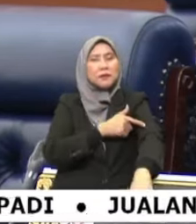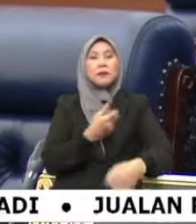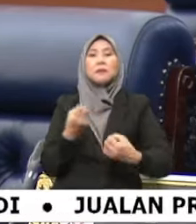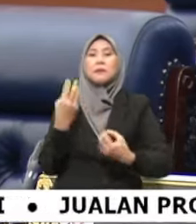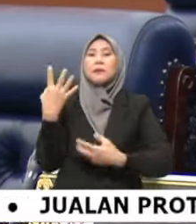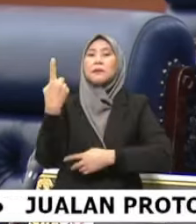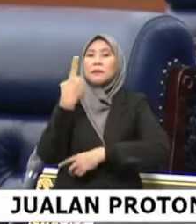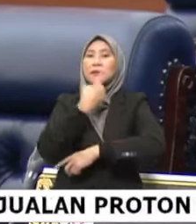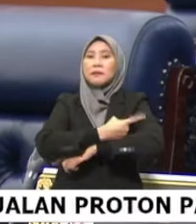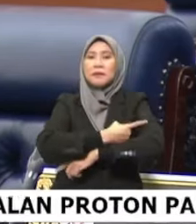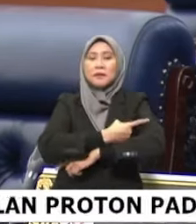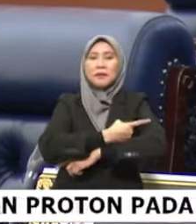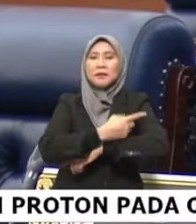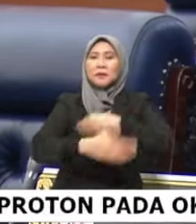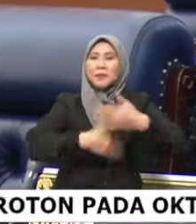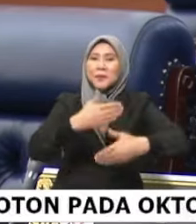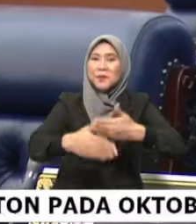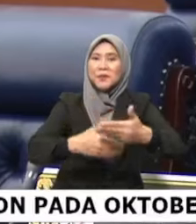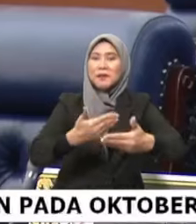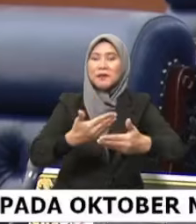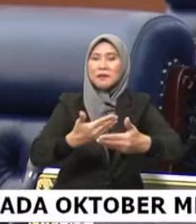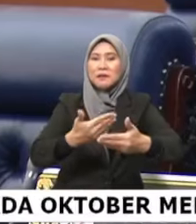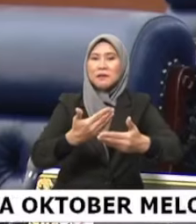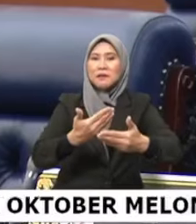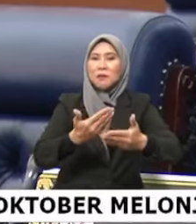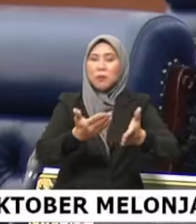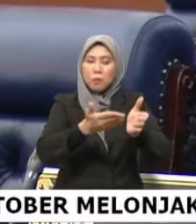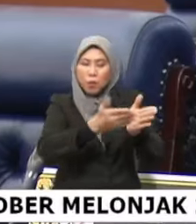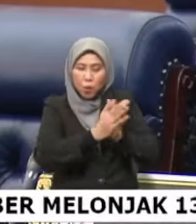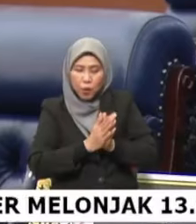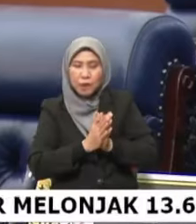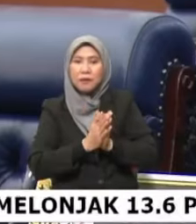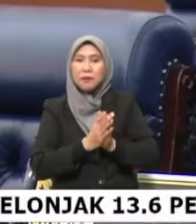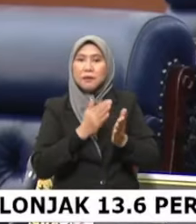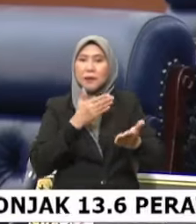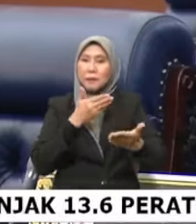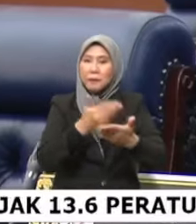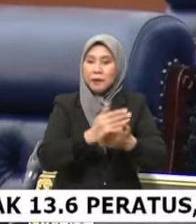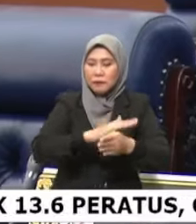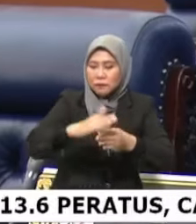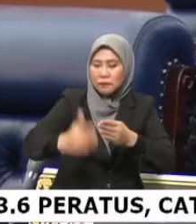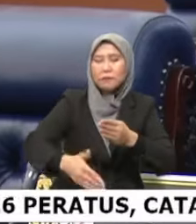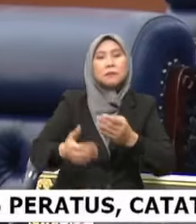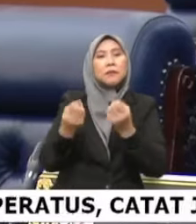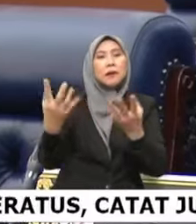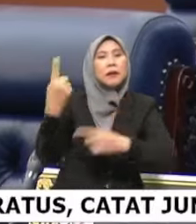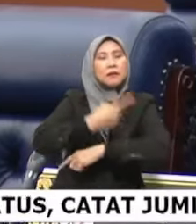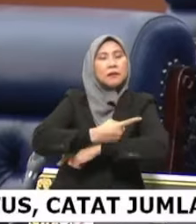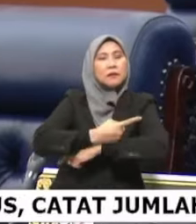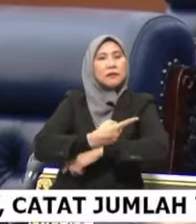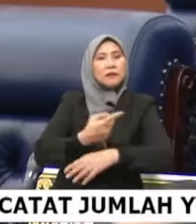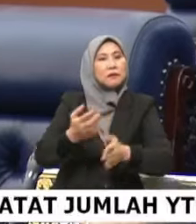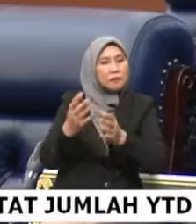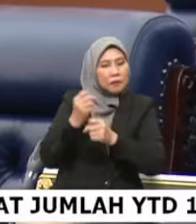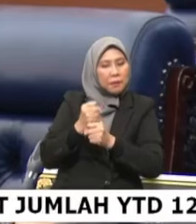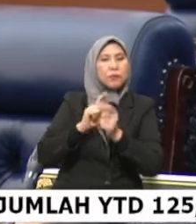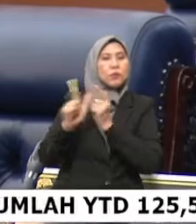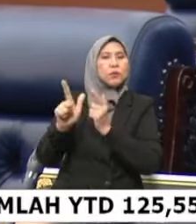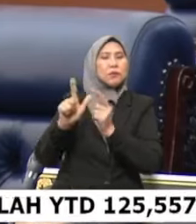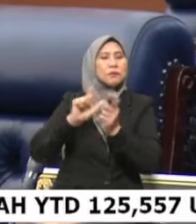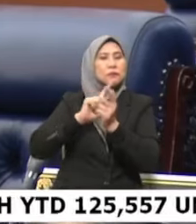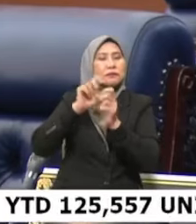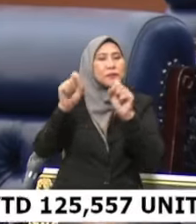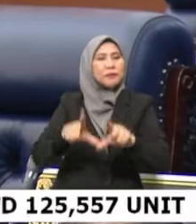berapa harikah proses itu daripada memohon sehingga selesai permohonan itu secara average-nya. Dan yang